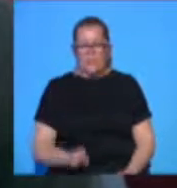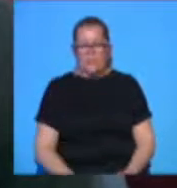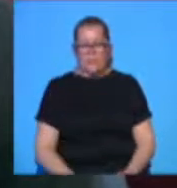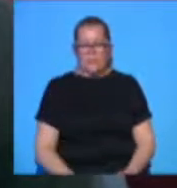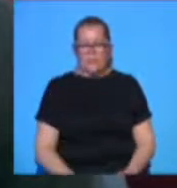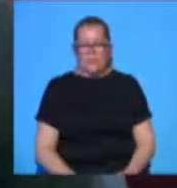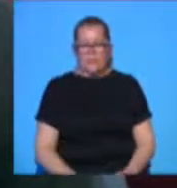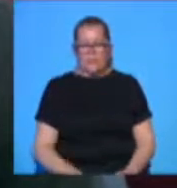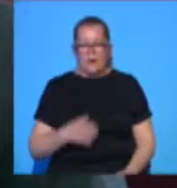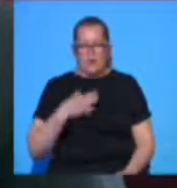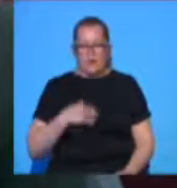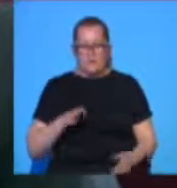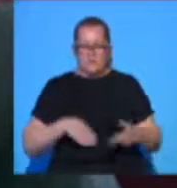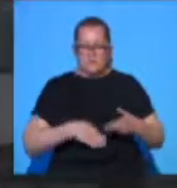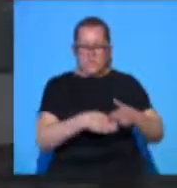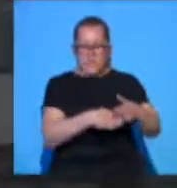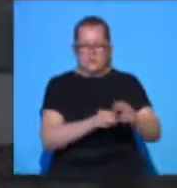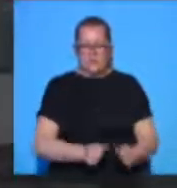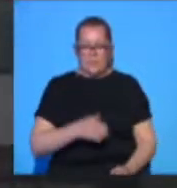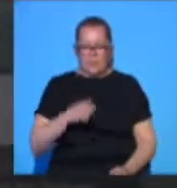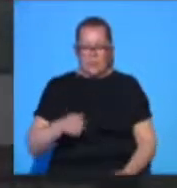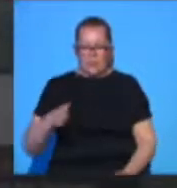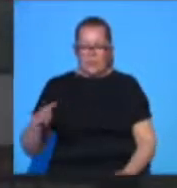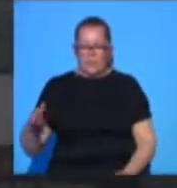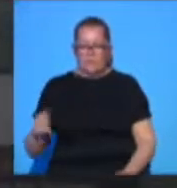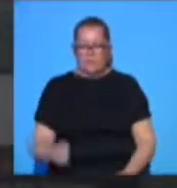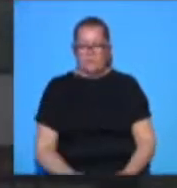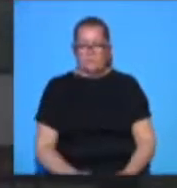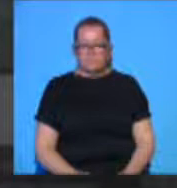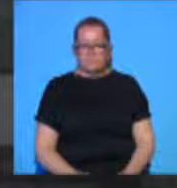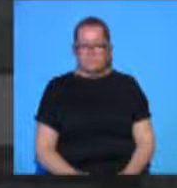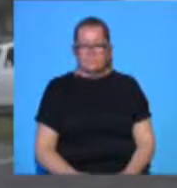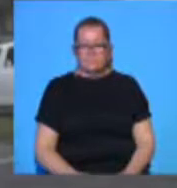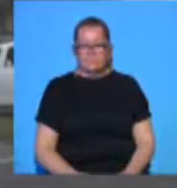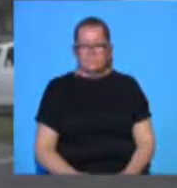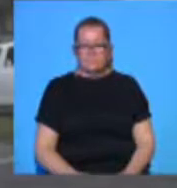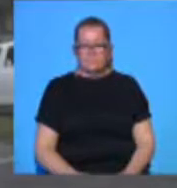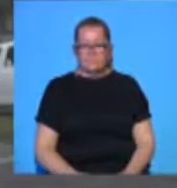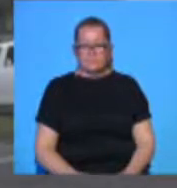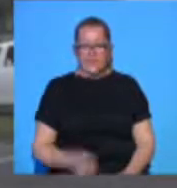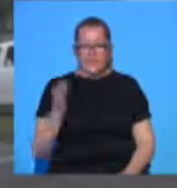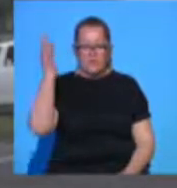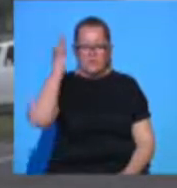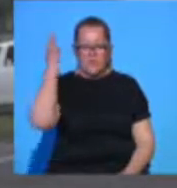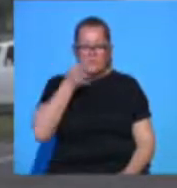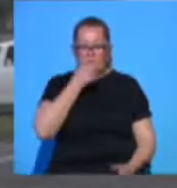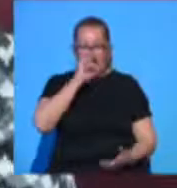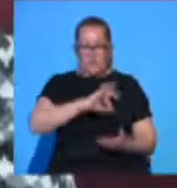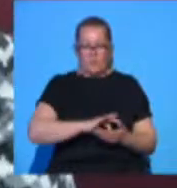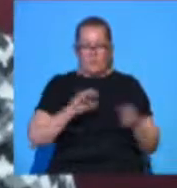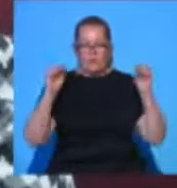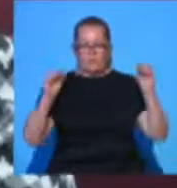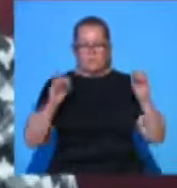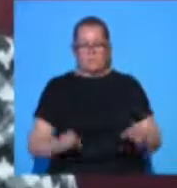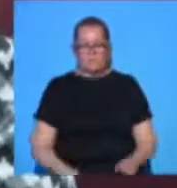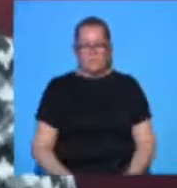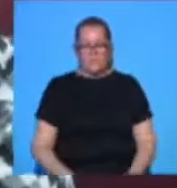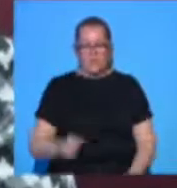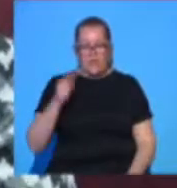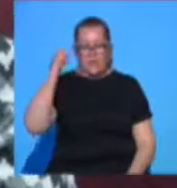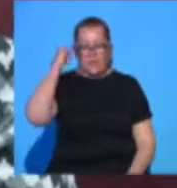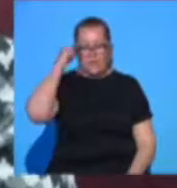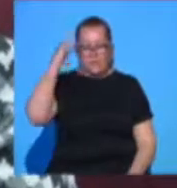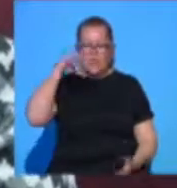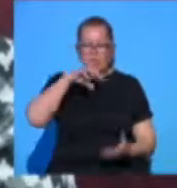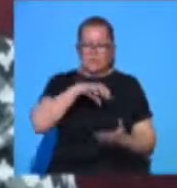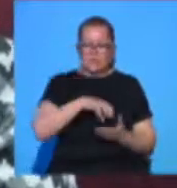deci încercăm să venim în sprijinul noastră în continuare. De asta suntem aici, vă ascultăm propunerile dumneavoastră. Gândindu-ne la un domeniu